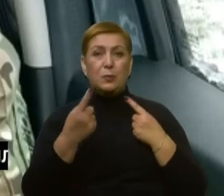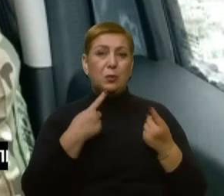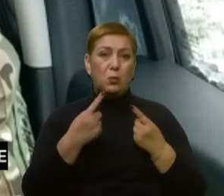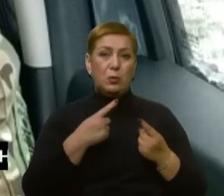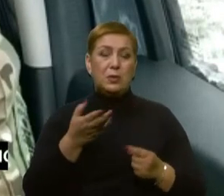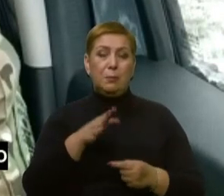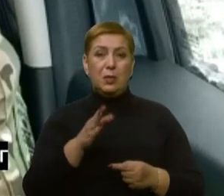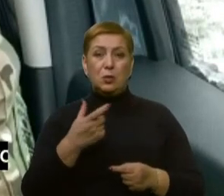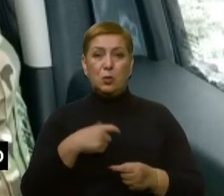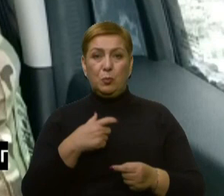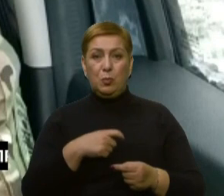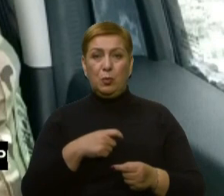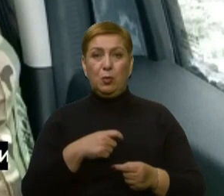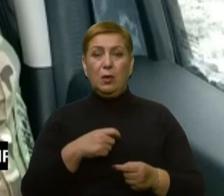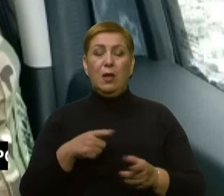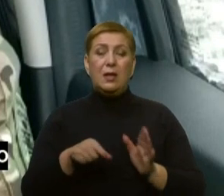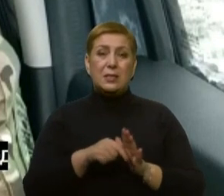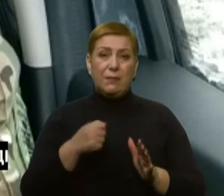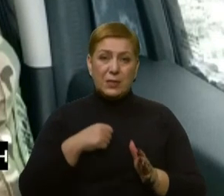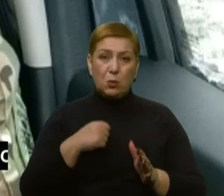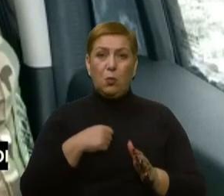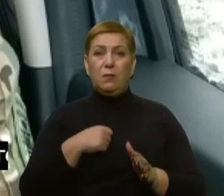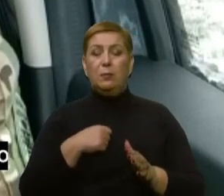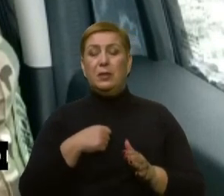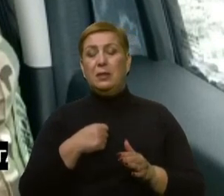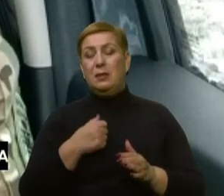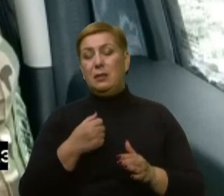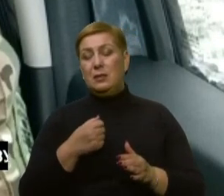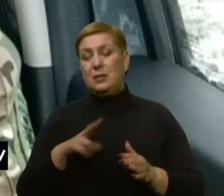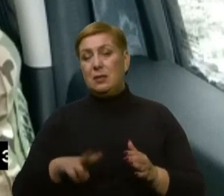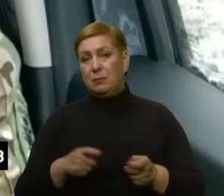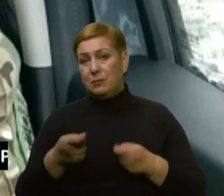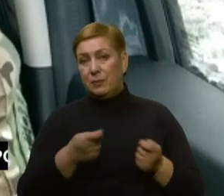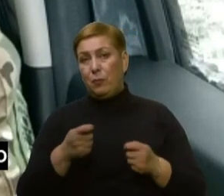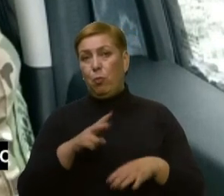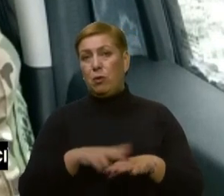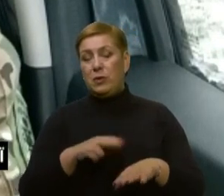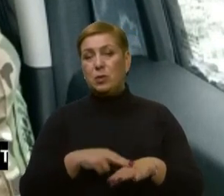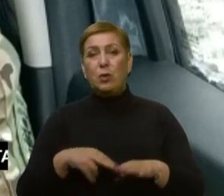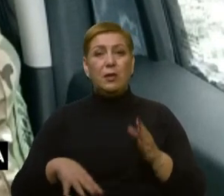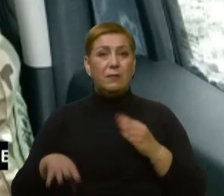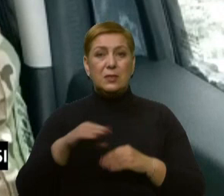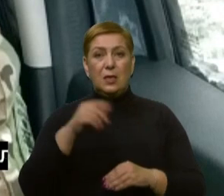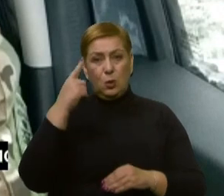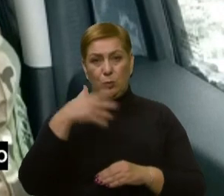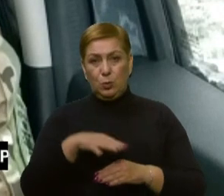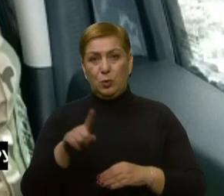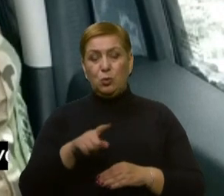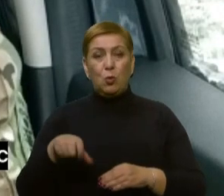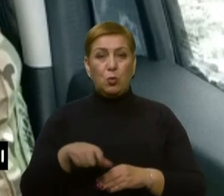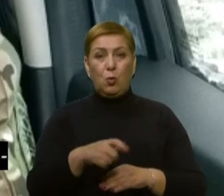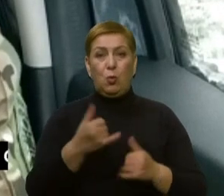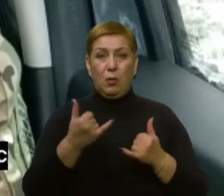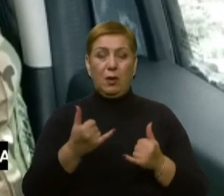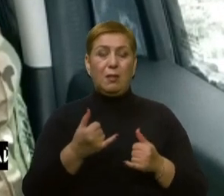між собою. Знову ж, спілкування із військовими йде, із нами, із поліцією. Всі розуміють, що дорога дуже небезпечна. І багато